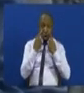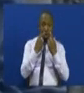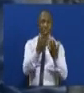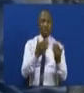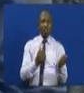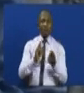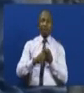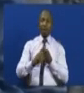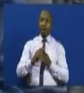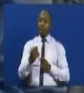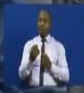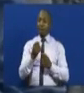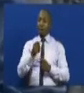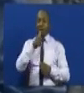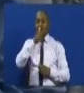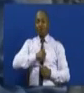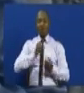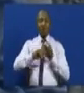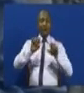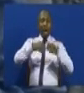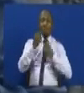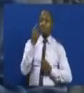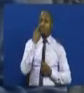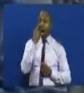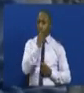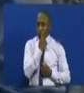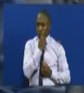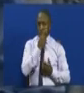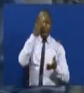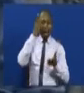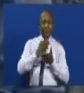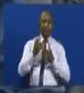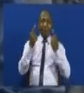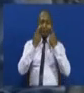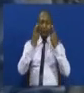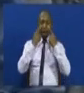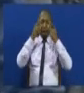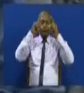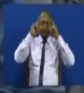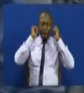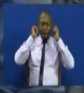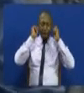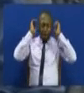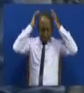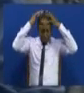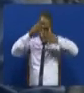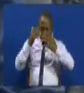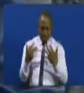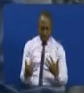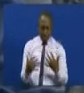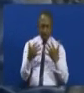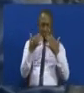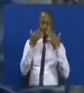essential oils zinaharibu macho. Kwa hakikisha umefumba macho wakati unapojifukizia,